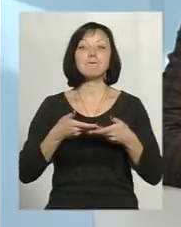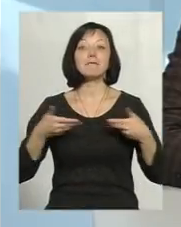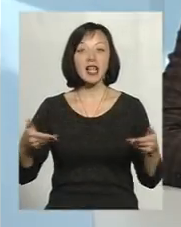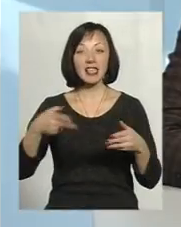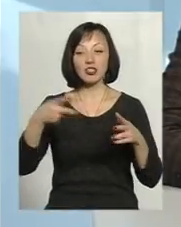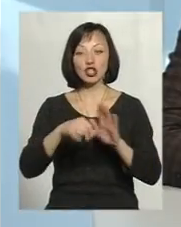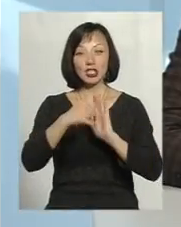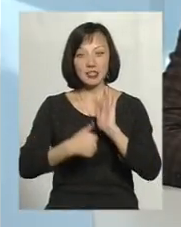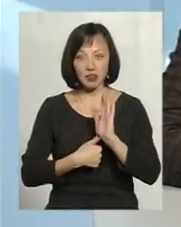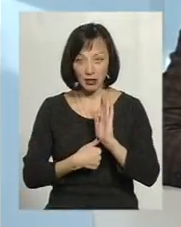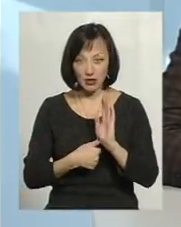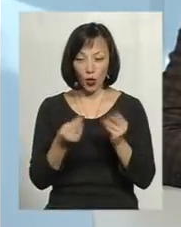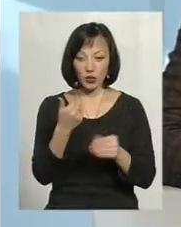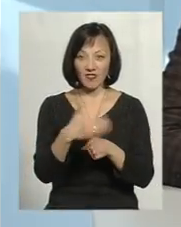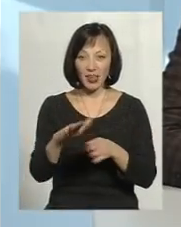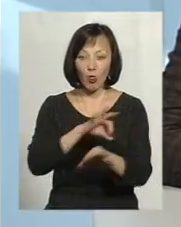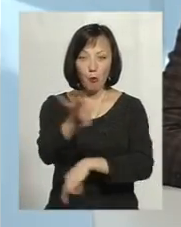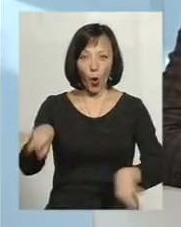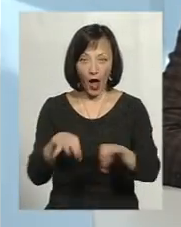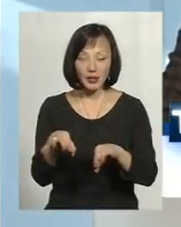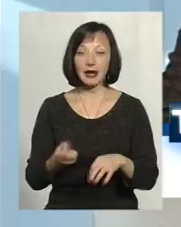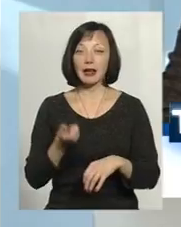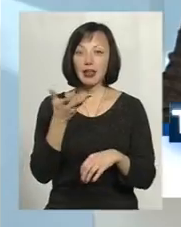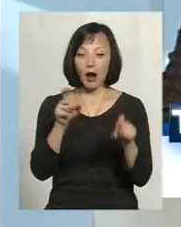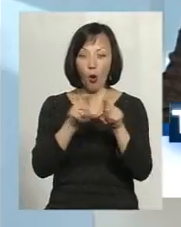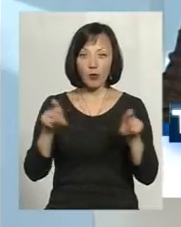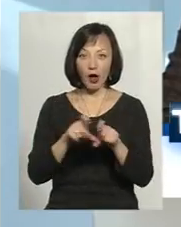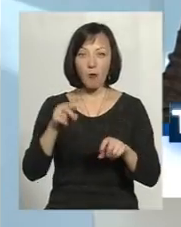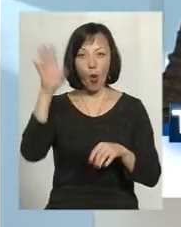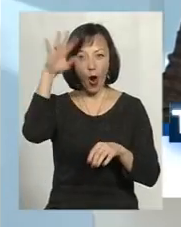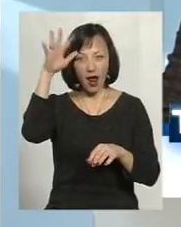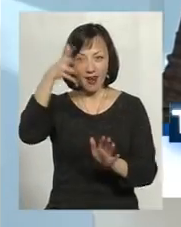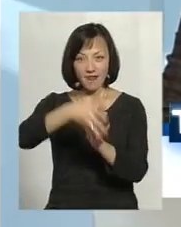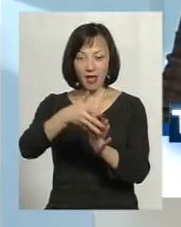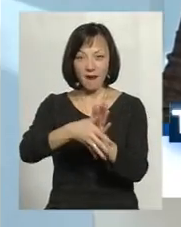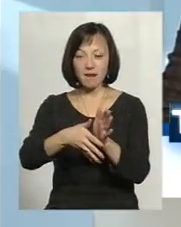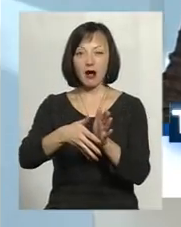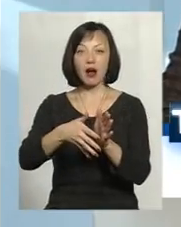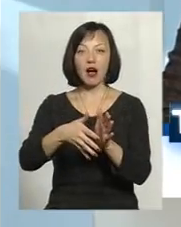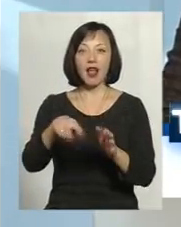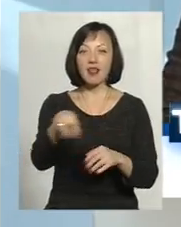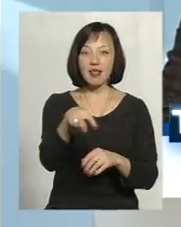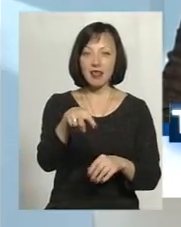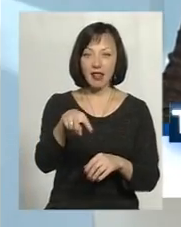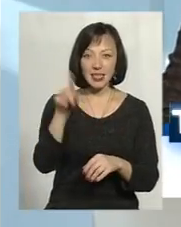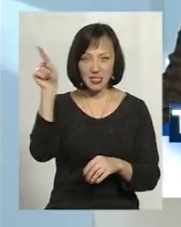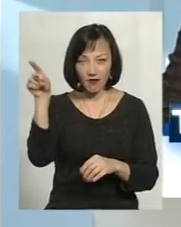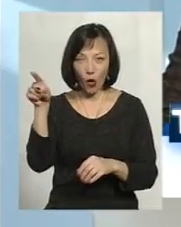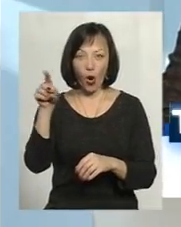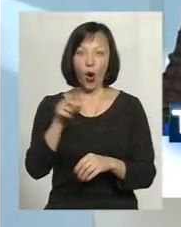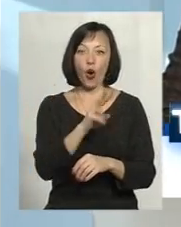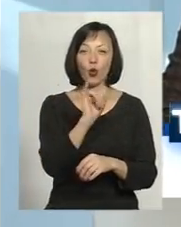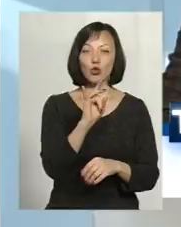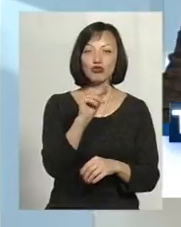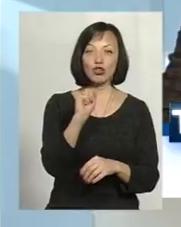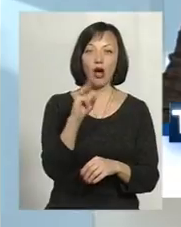проєкти кошторисну коштів повиділяли, і кілька об'єктів по лівневках. Лівневка в нас в Лезнево, на Курчатова